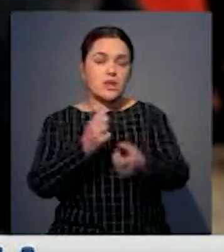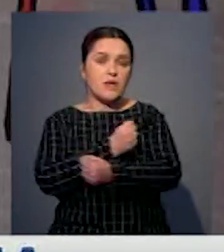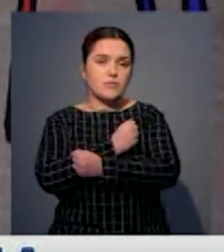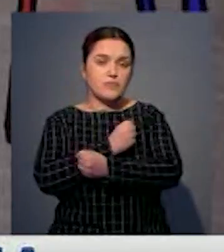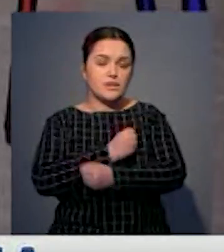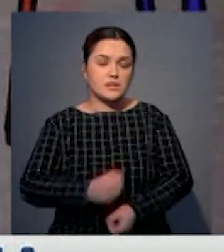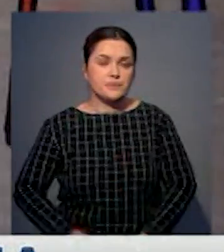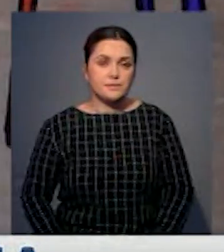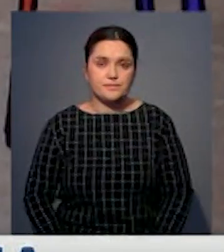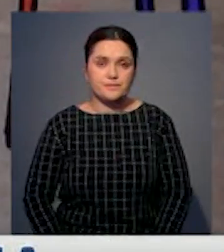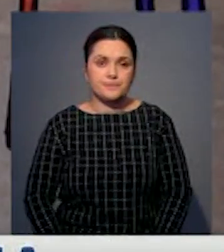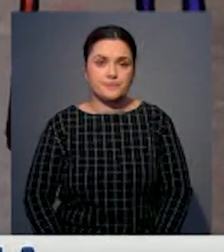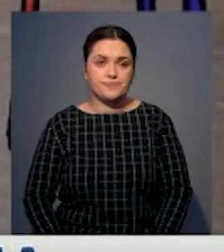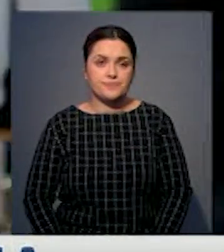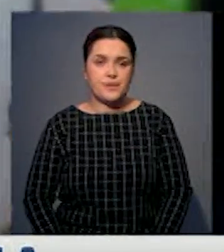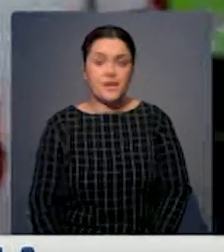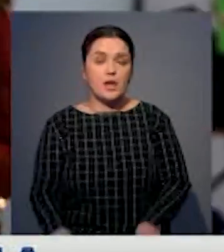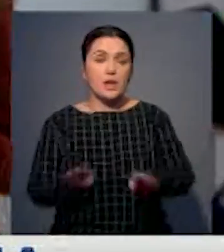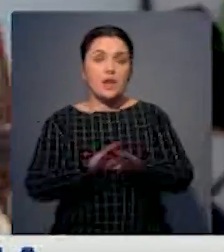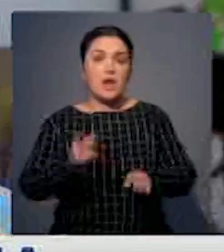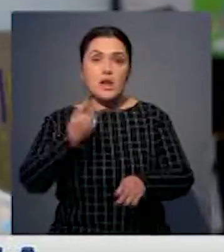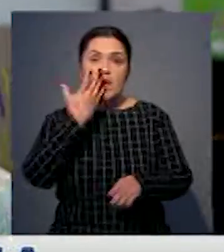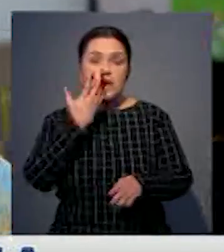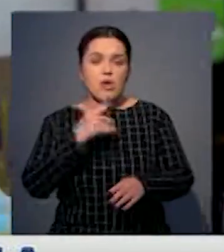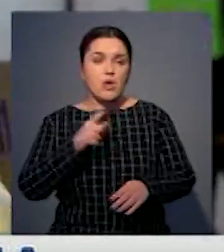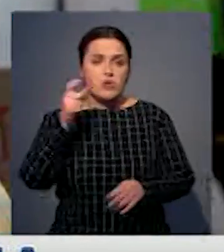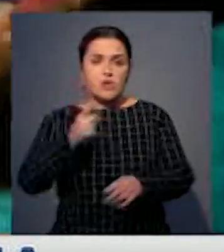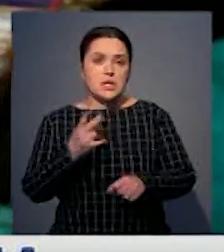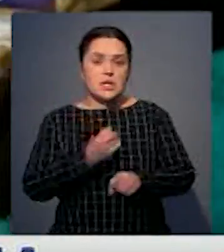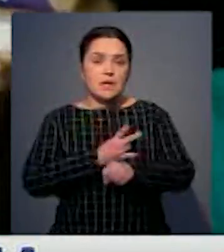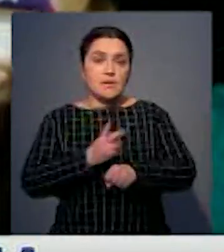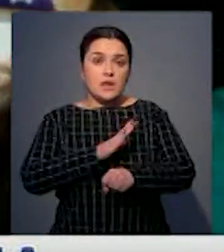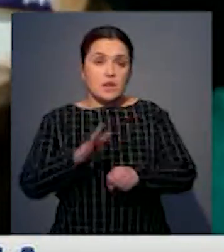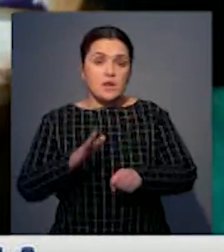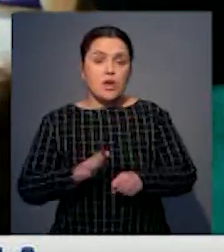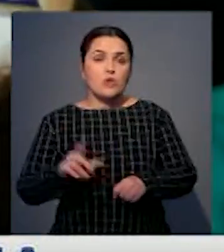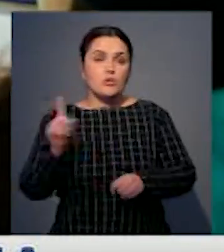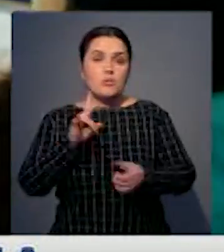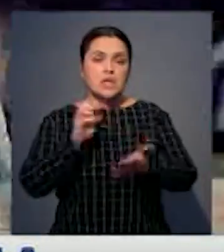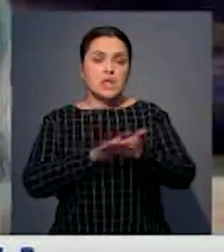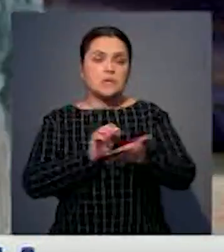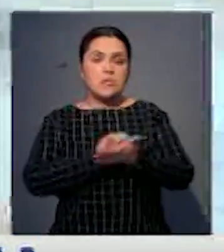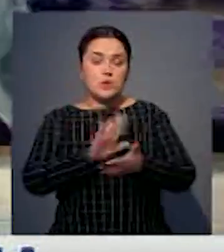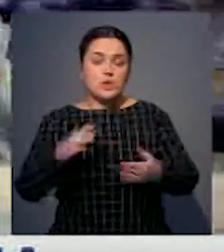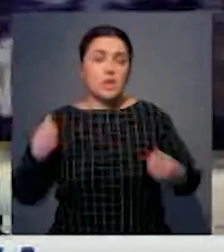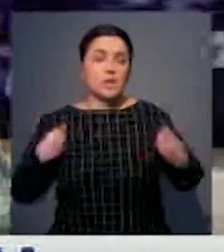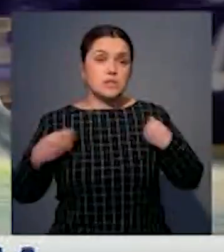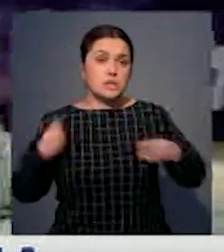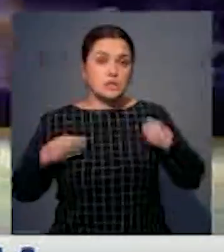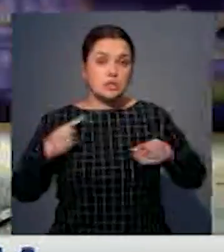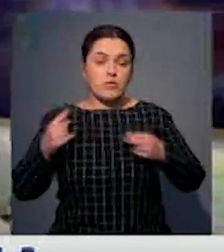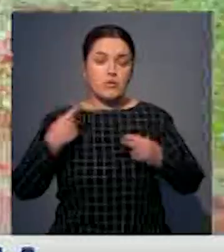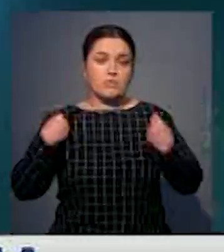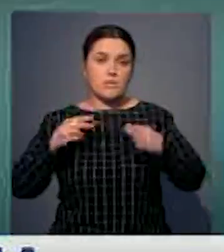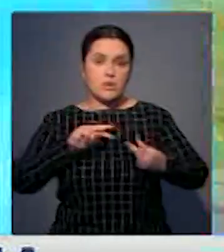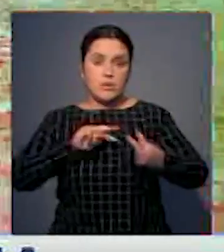любим. Стоит отметить, что такая краска для человека безвредна. Ну а чтобы не испортить одежду, участники яркого фестиваля